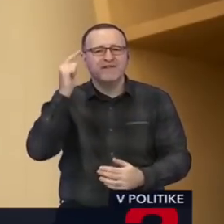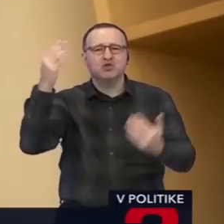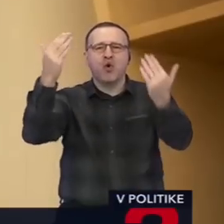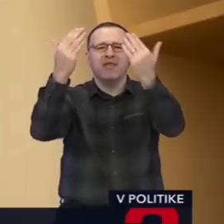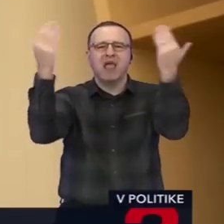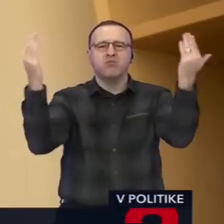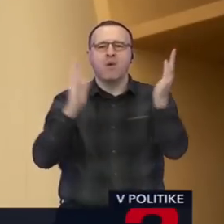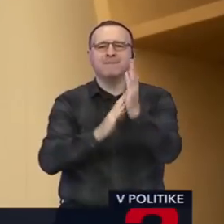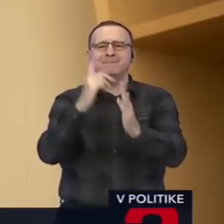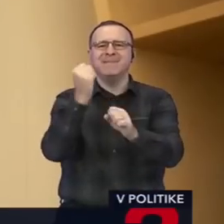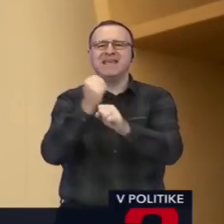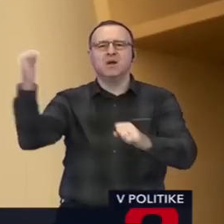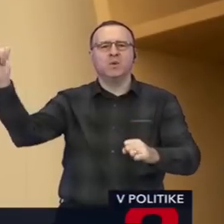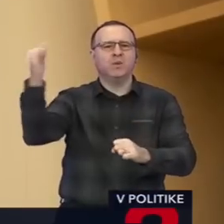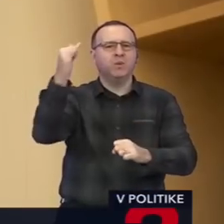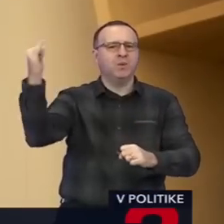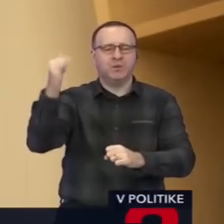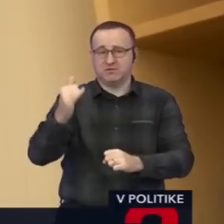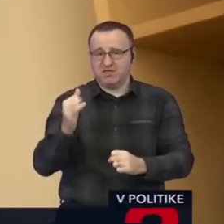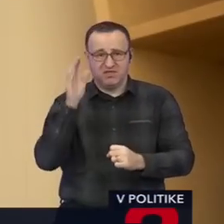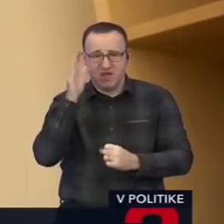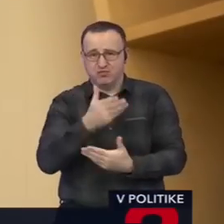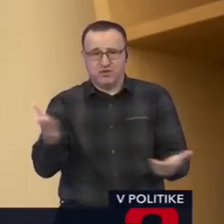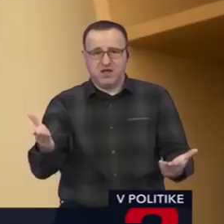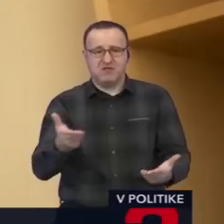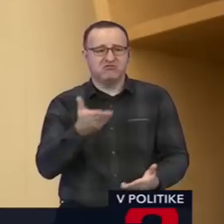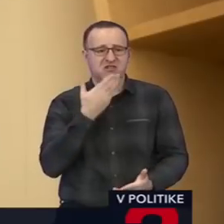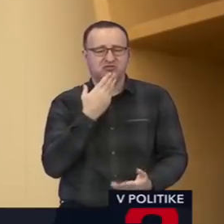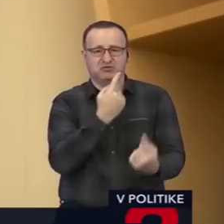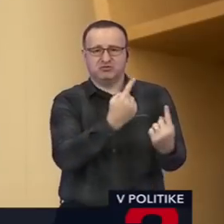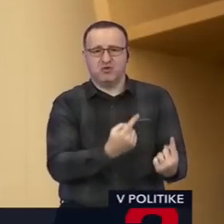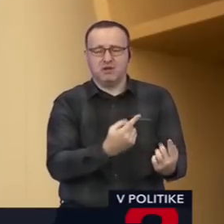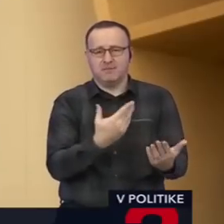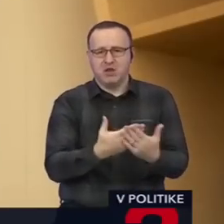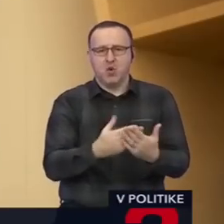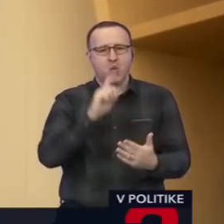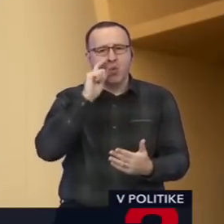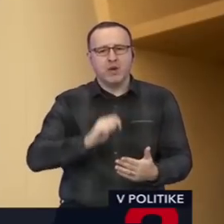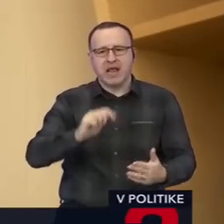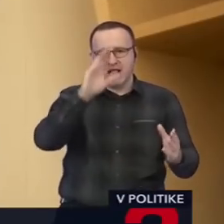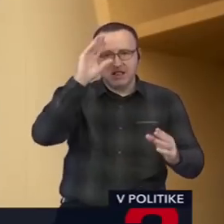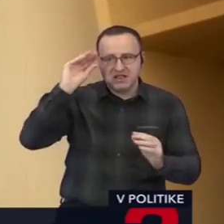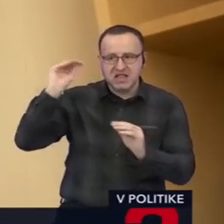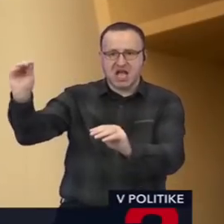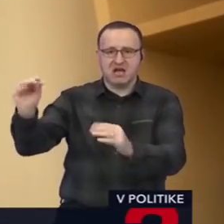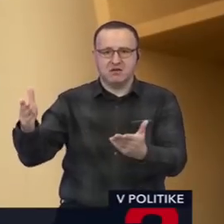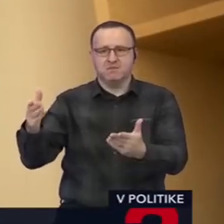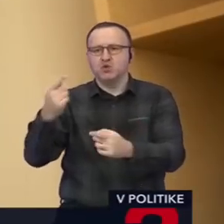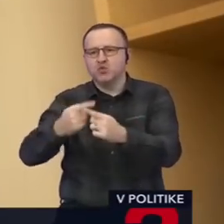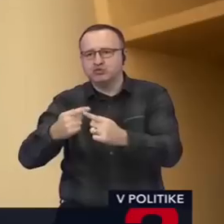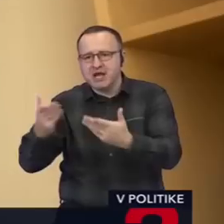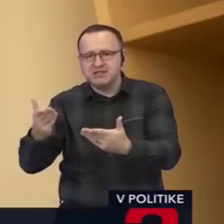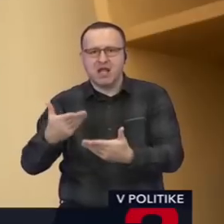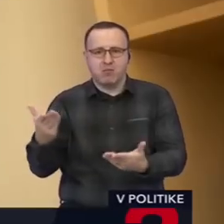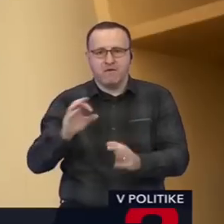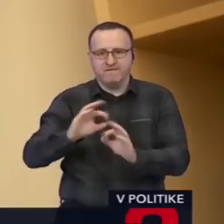lietať nebudú. Na Ukrajine si vedia splniť jednu poslednú úlohu, väčšinou ako náhradné súčiastky, možno pár z nich sa bude dať zlepiť dokopy